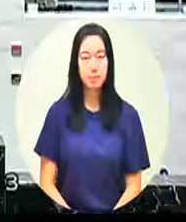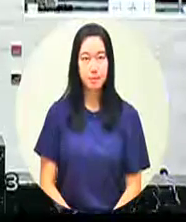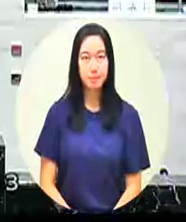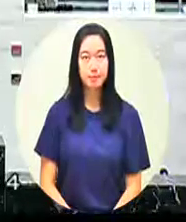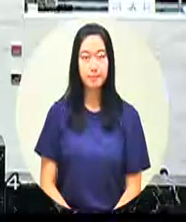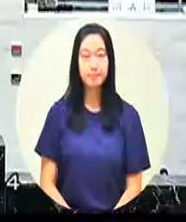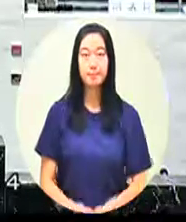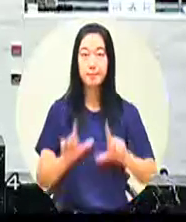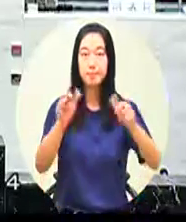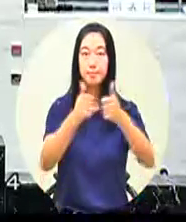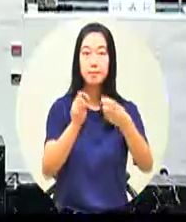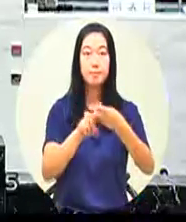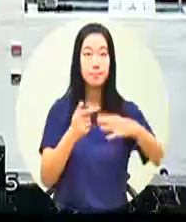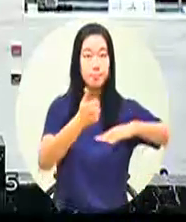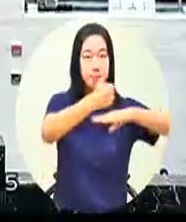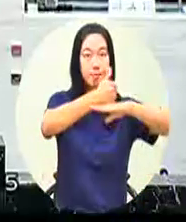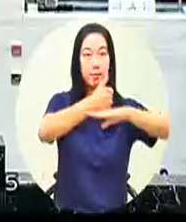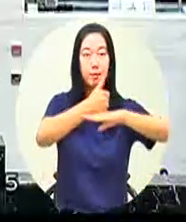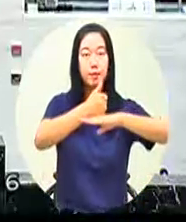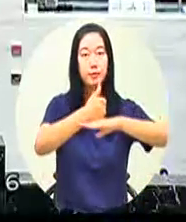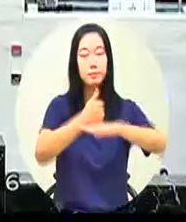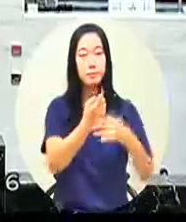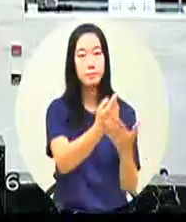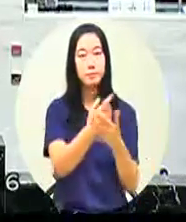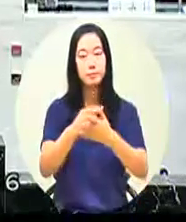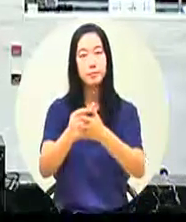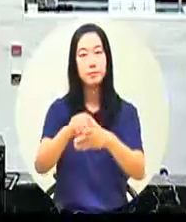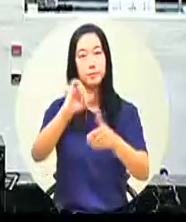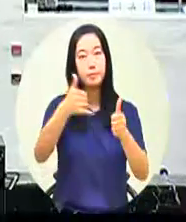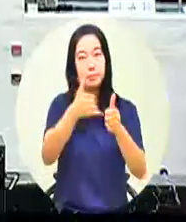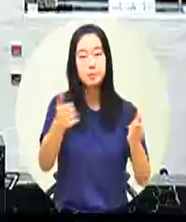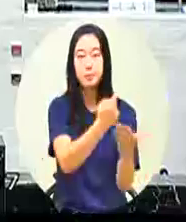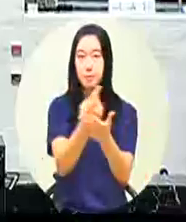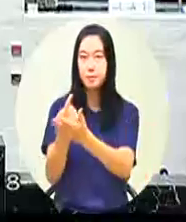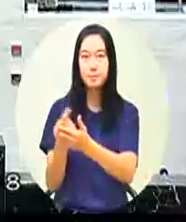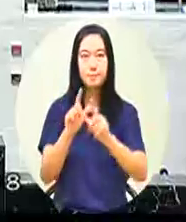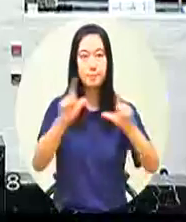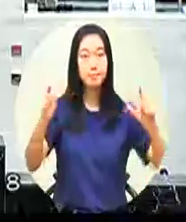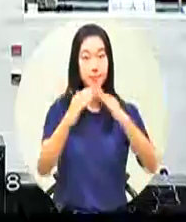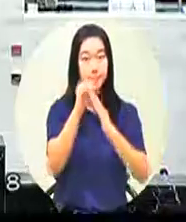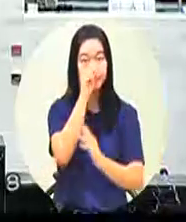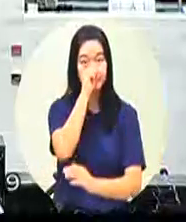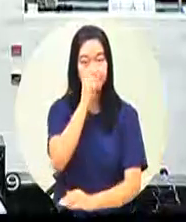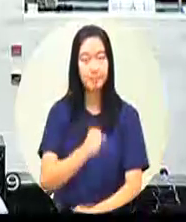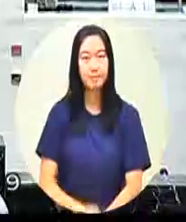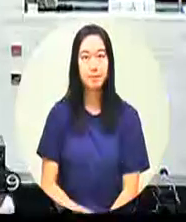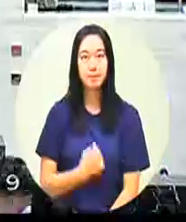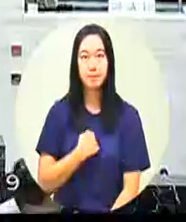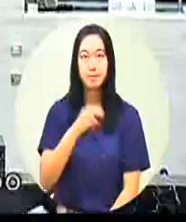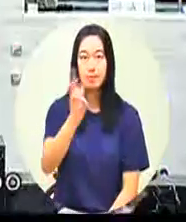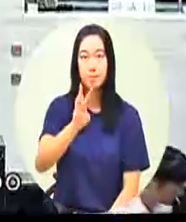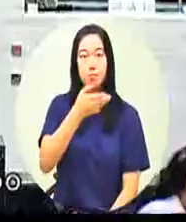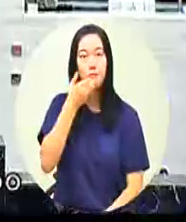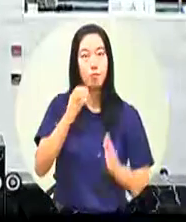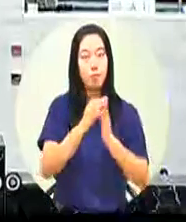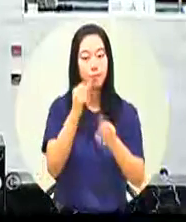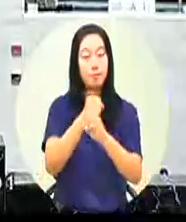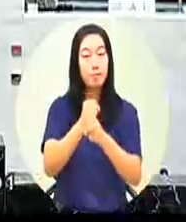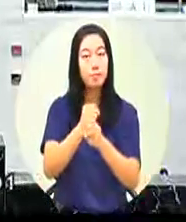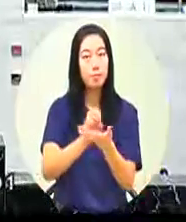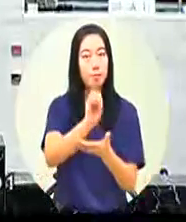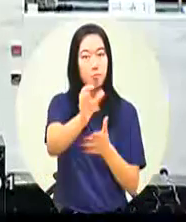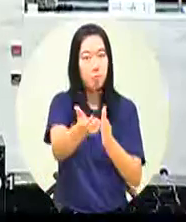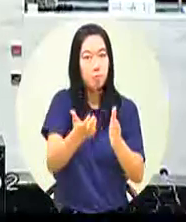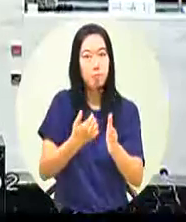大会主席、中召集人以及各位议员女士先生，大家好。那接下来水利局在工作报告前先介